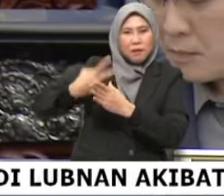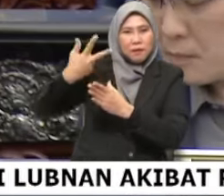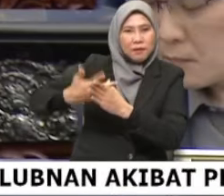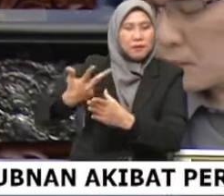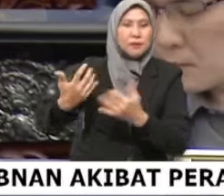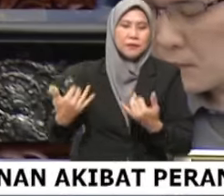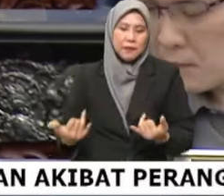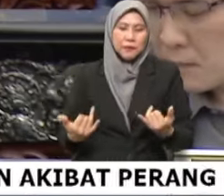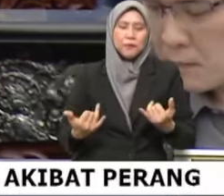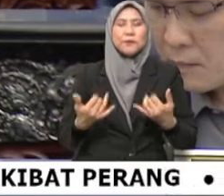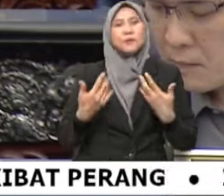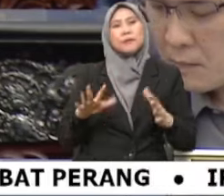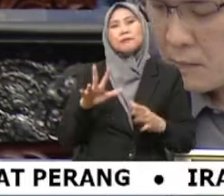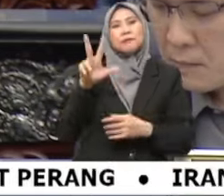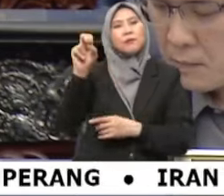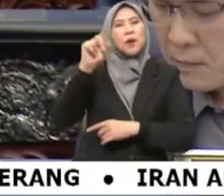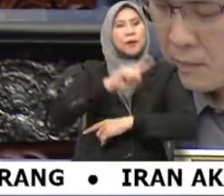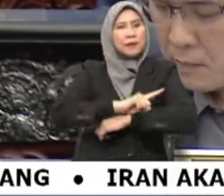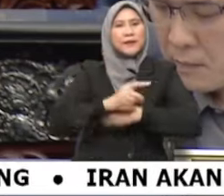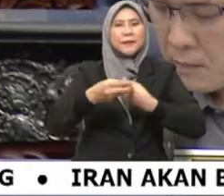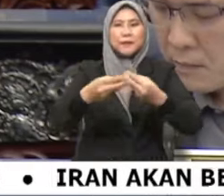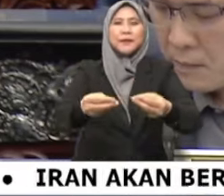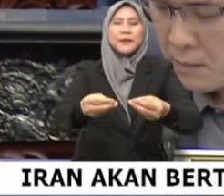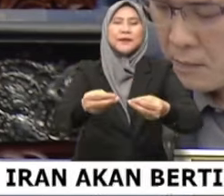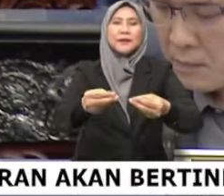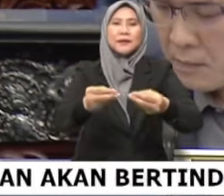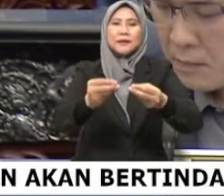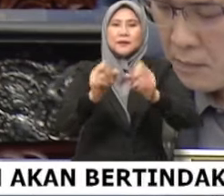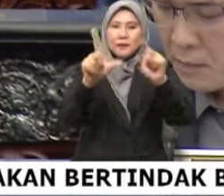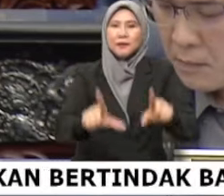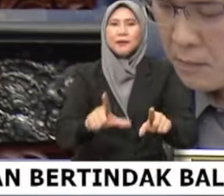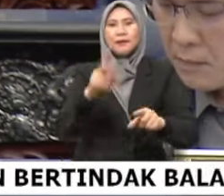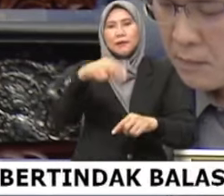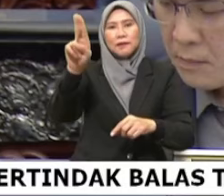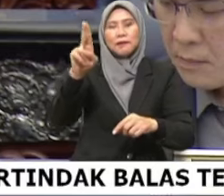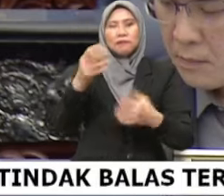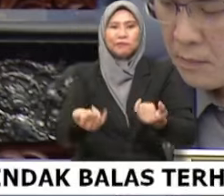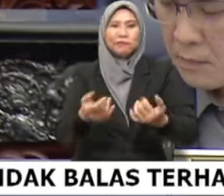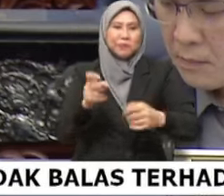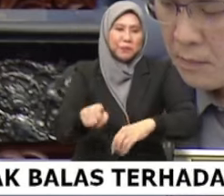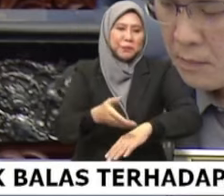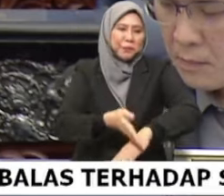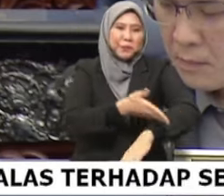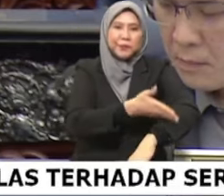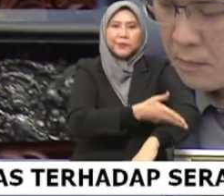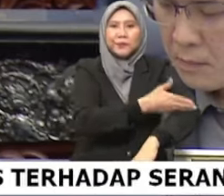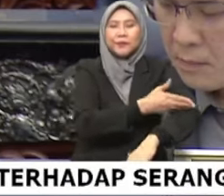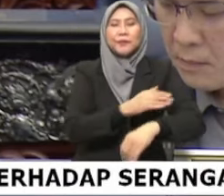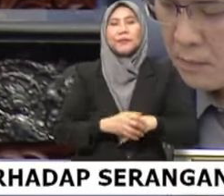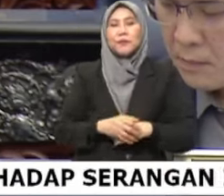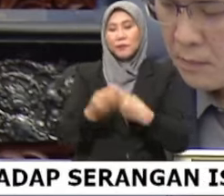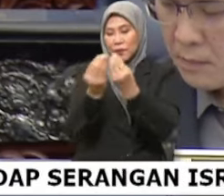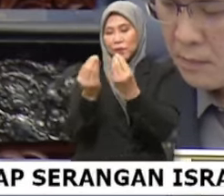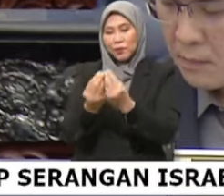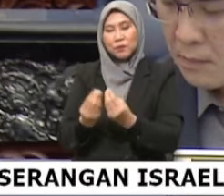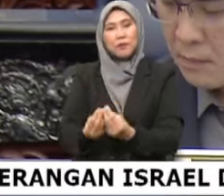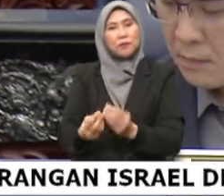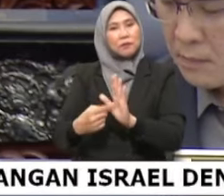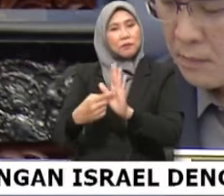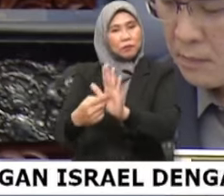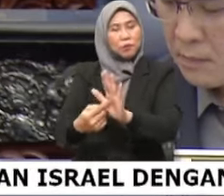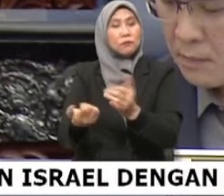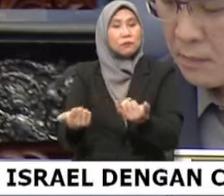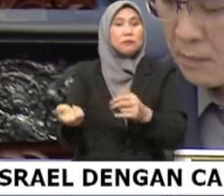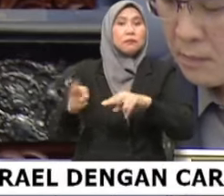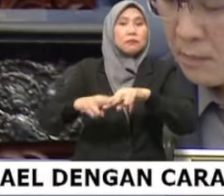juga akan diusahakan lagi untuk ditambah baik dari masa ke semasa. Sekiranya kita lihat dari segi statistik juga, menunjukkan bahawa